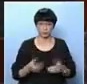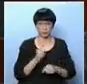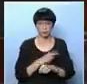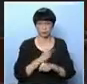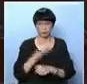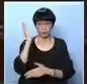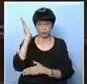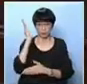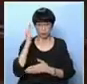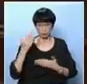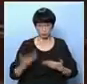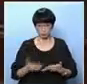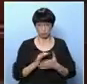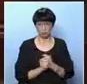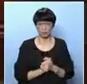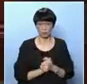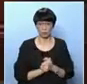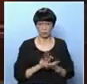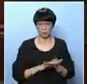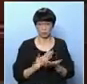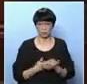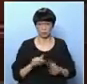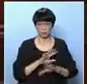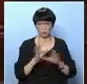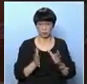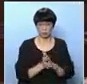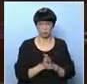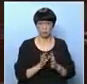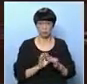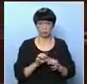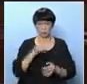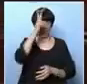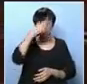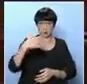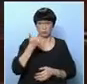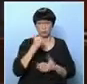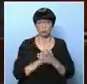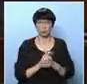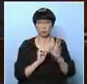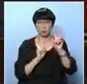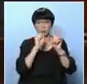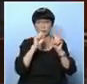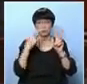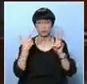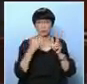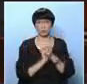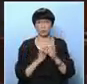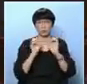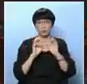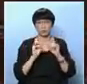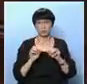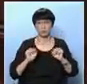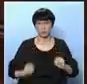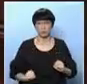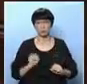就發言到呢個階段。但係整體嚟講，我對我哋特首嘅呢個2018年嘅施政報告堅